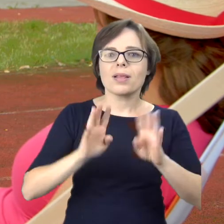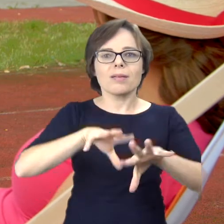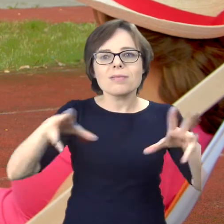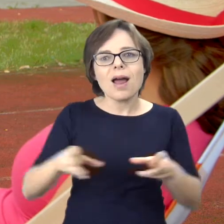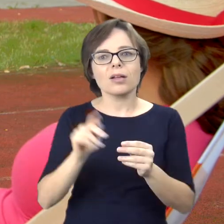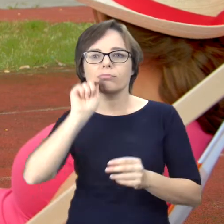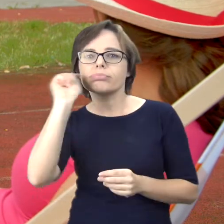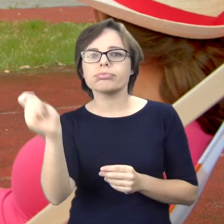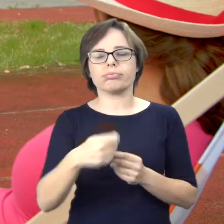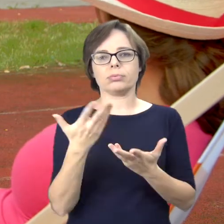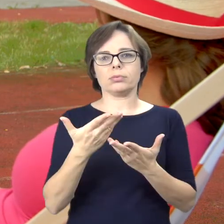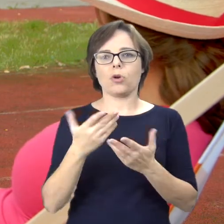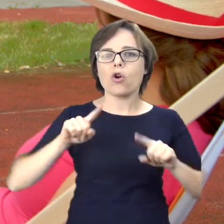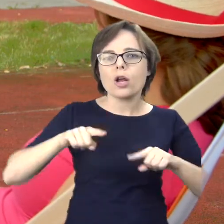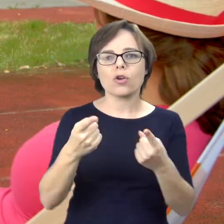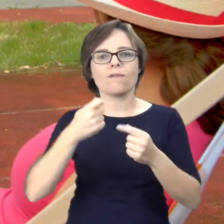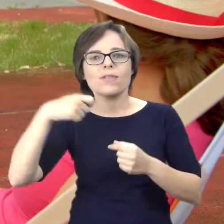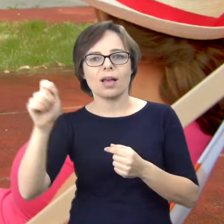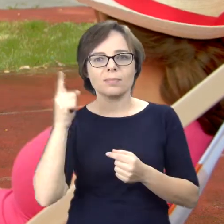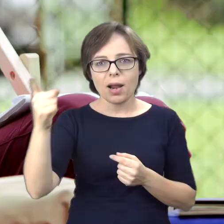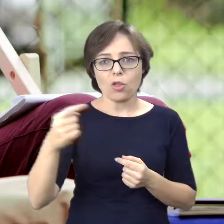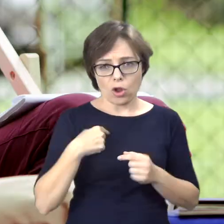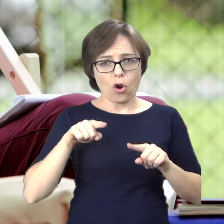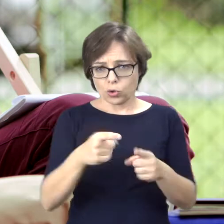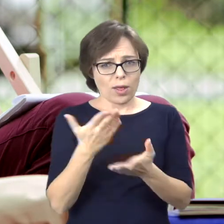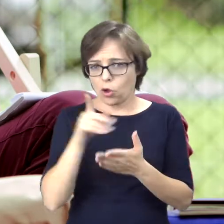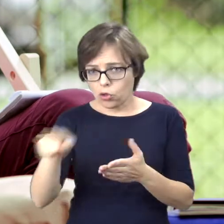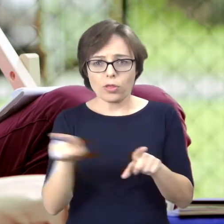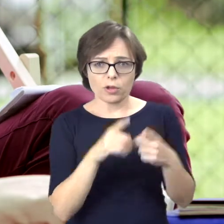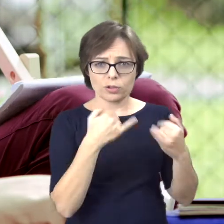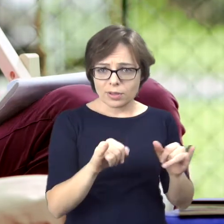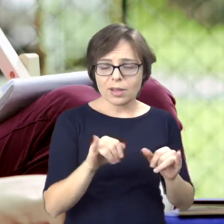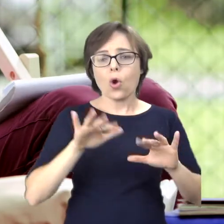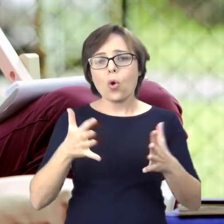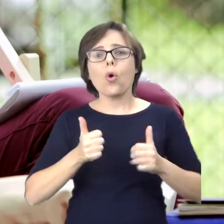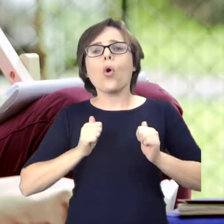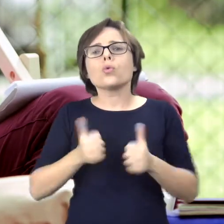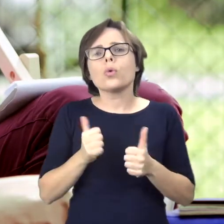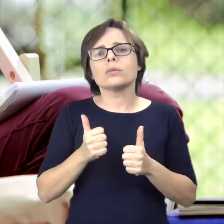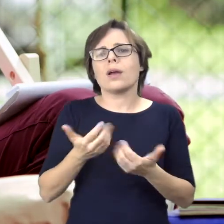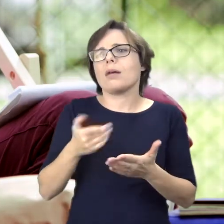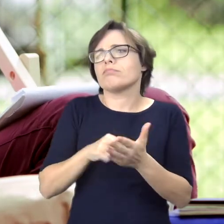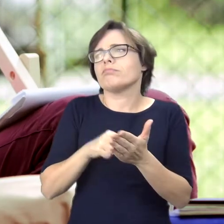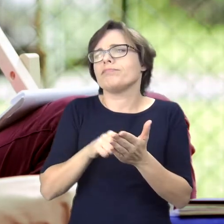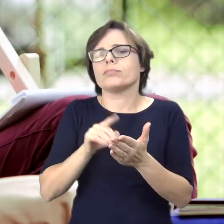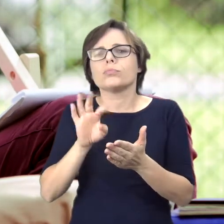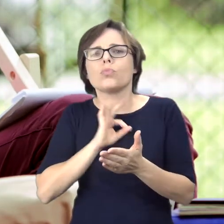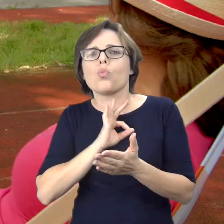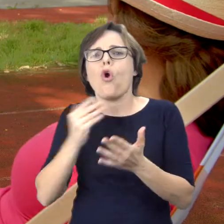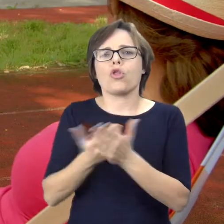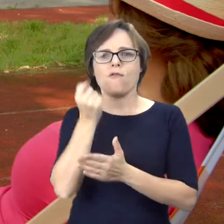świecie, organizować im wyjazdy na maratony, no i nie tylko, bo ja organizuję też inne rzeczy. Więc turystyka stała się takim moim nowym pomysłem na